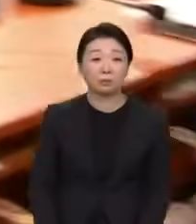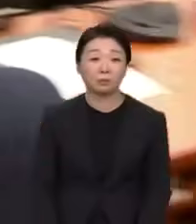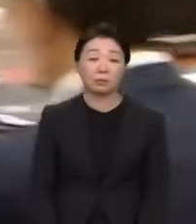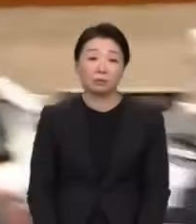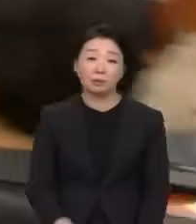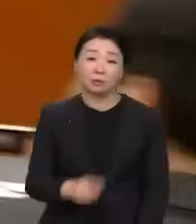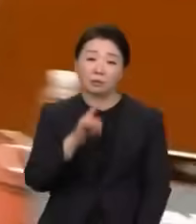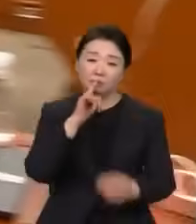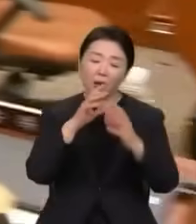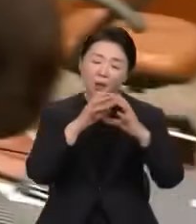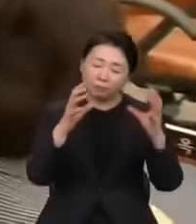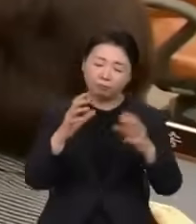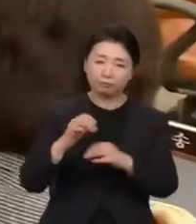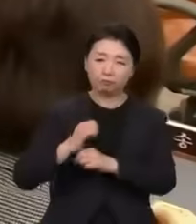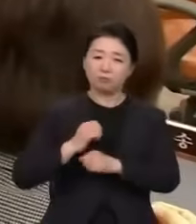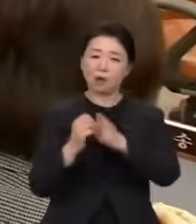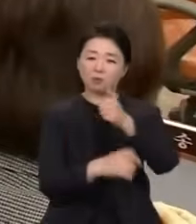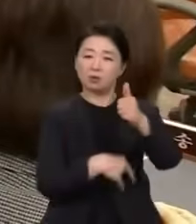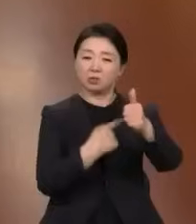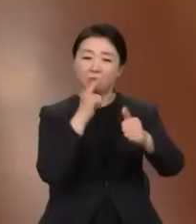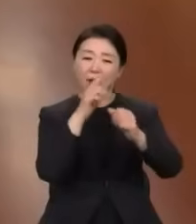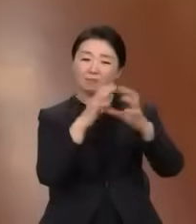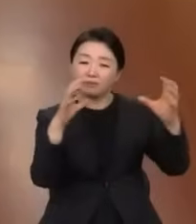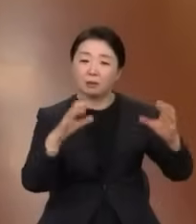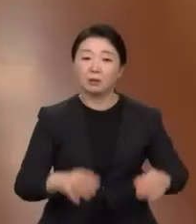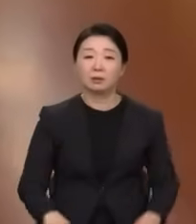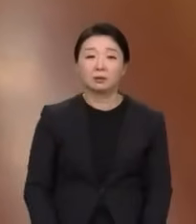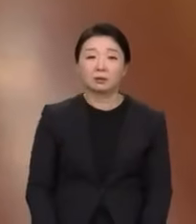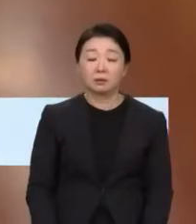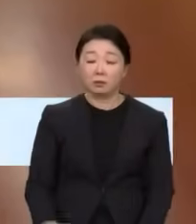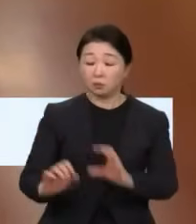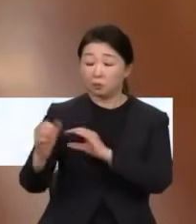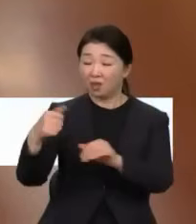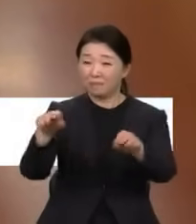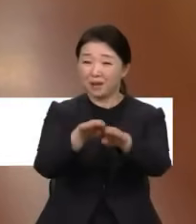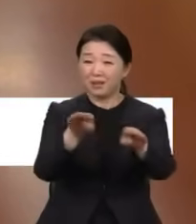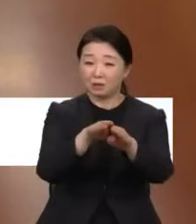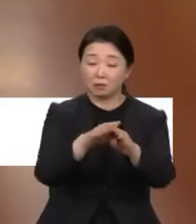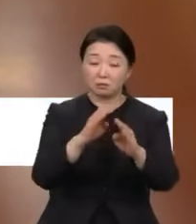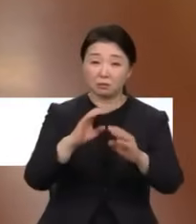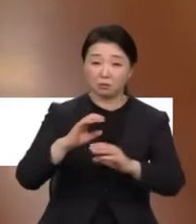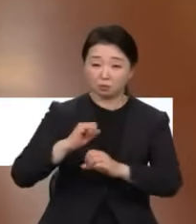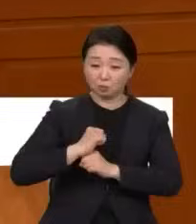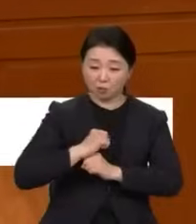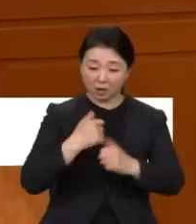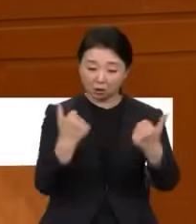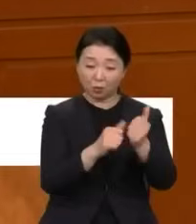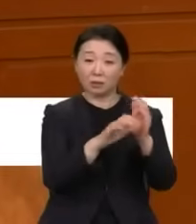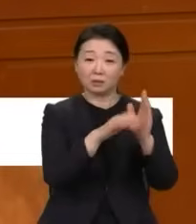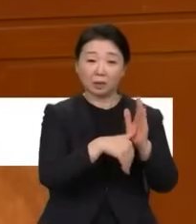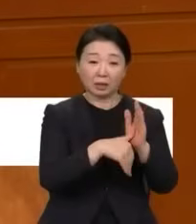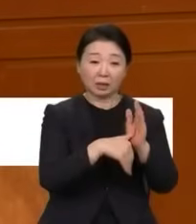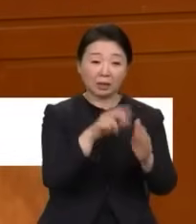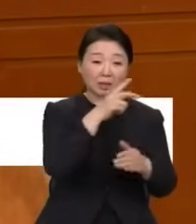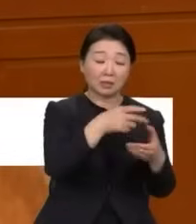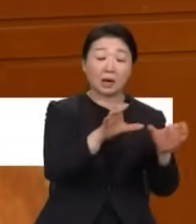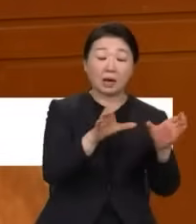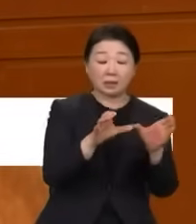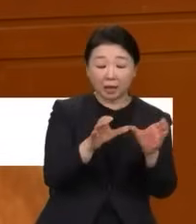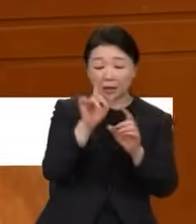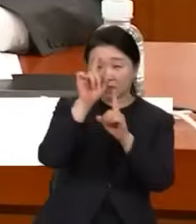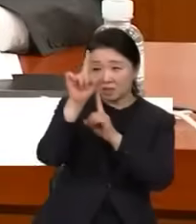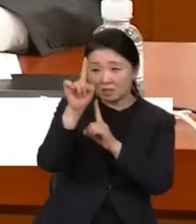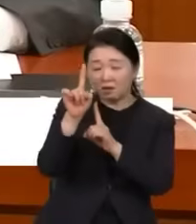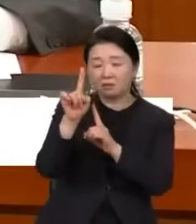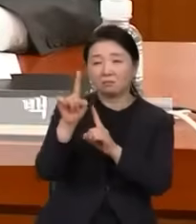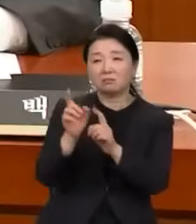논란은 국방위원회로도 옮겨붙었습니다. 국민의힘이 불참한 가운데 열린 국방위 전체 회의에서 야당은 이 전 장관의 임명